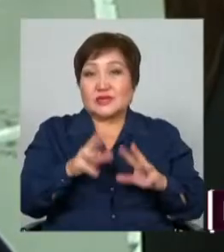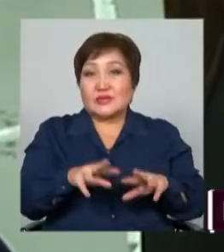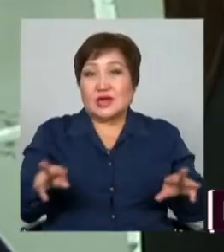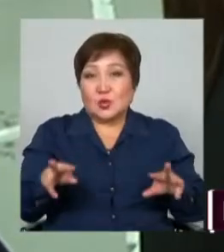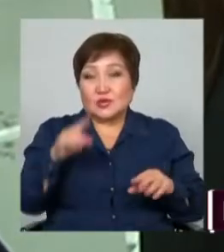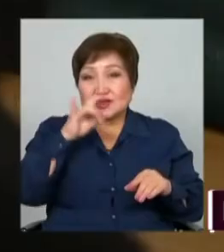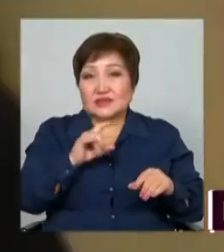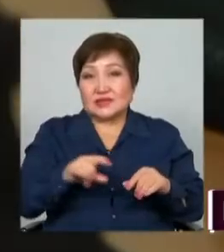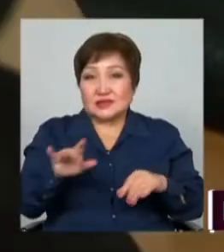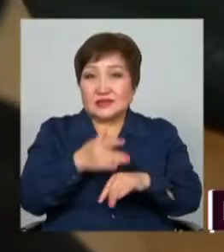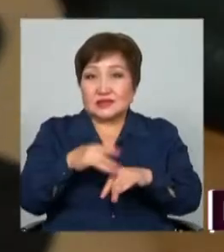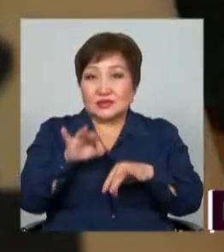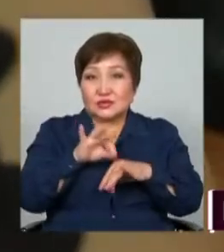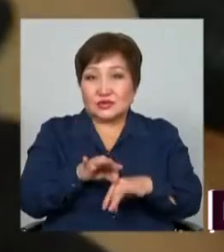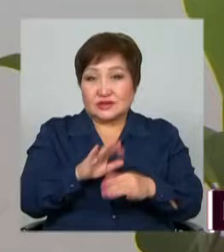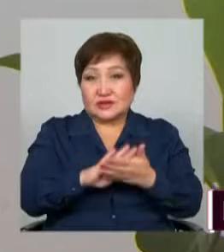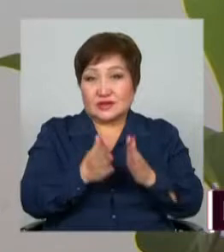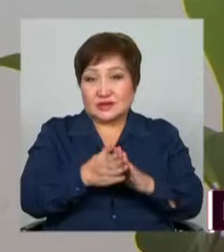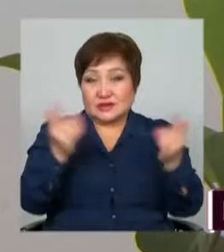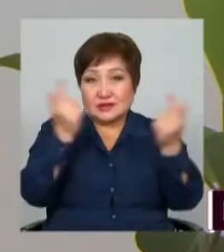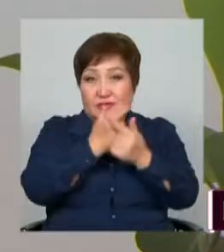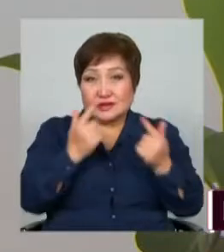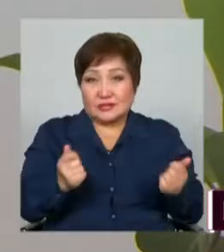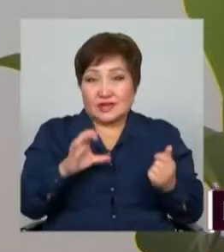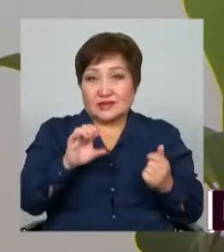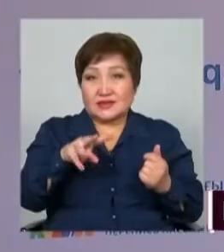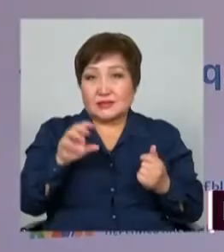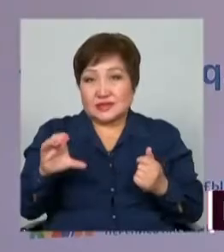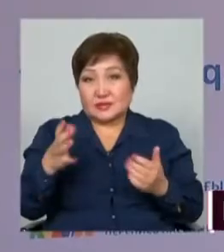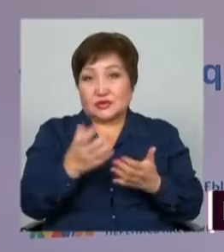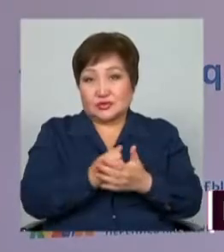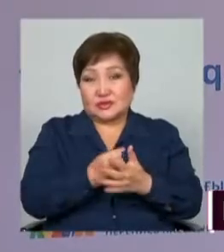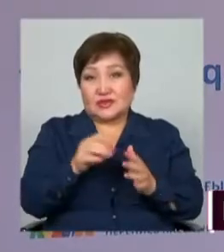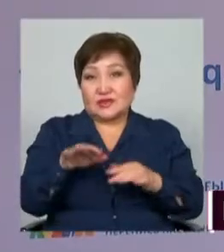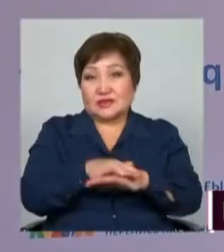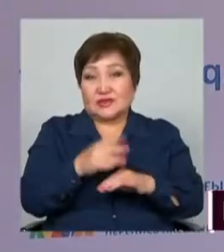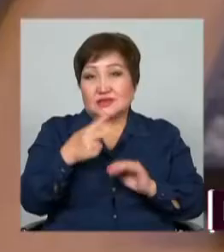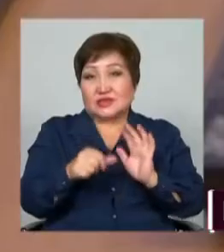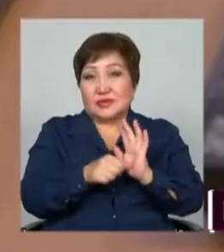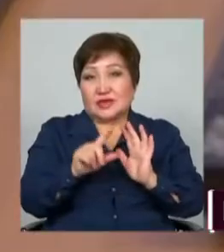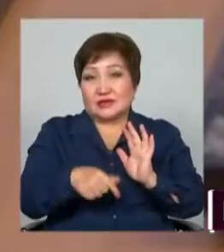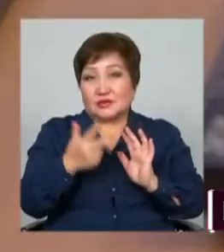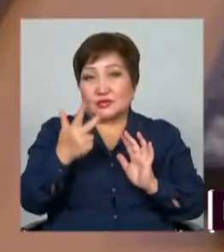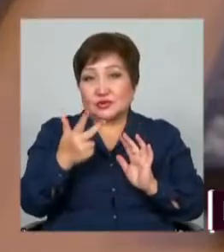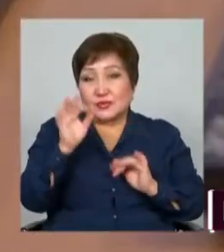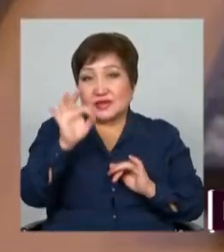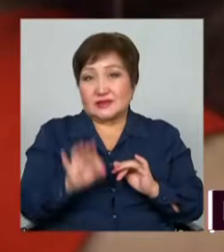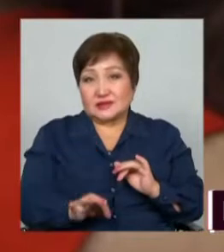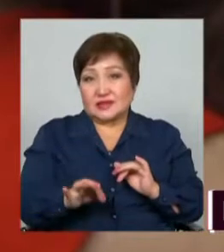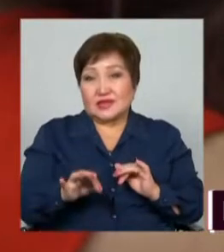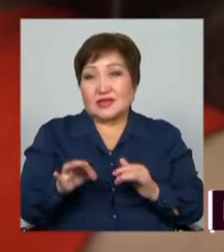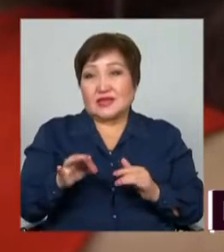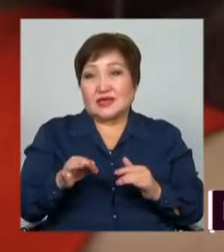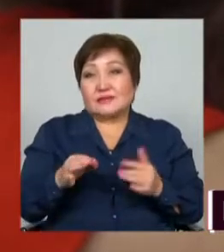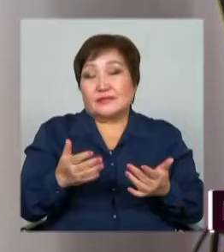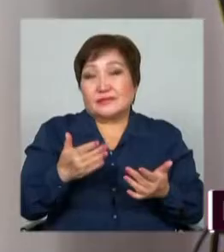санақтан өткені жайлы хабарлама алған, яғни жалпы ел халқының 26,3% санақ сауалдарына жауап берді. Сымбат